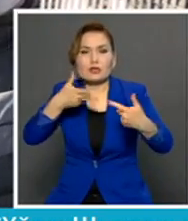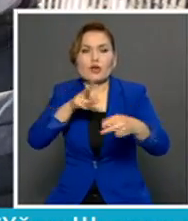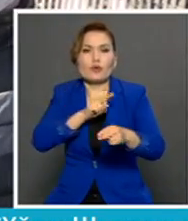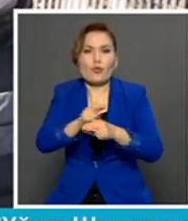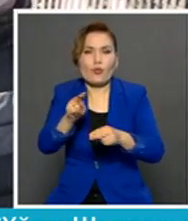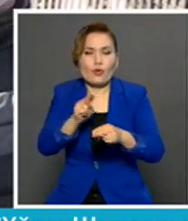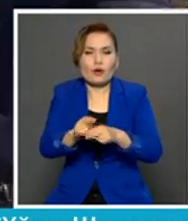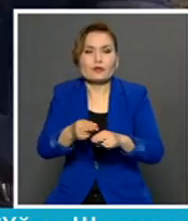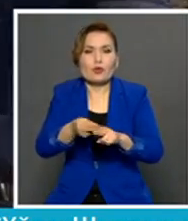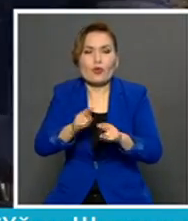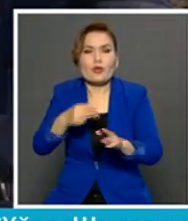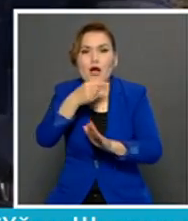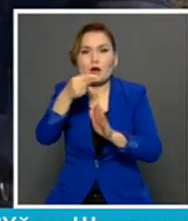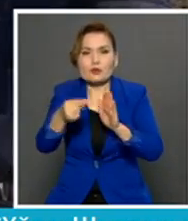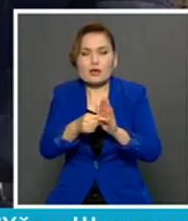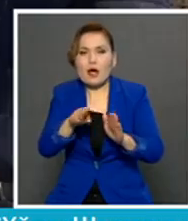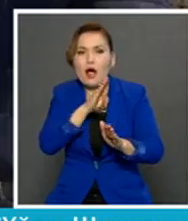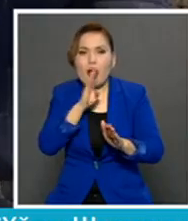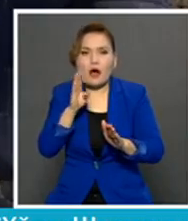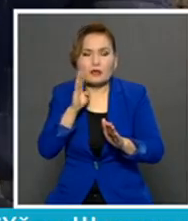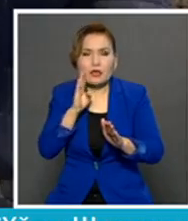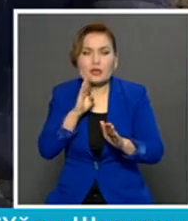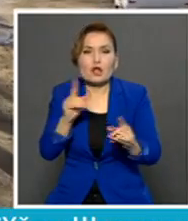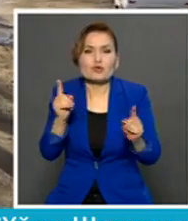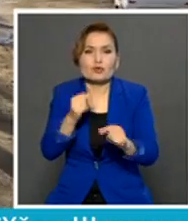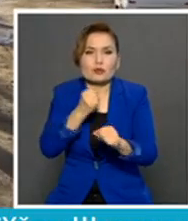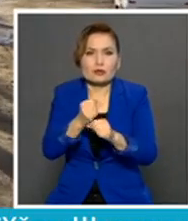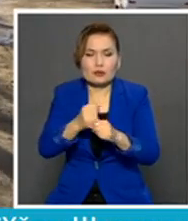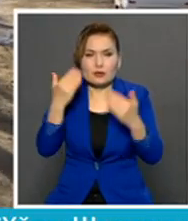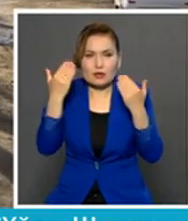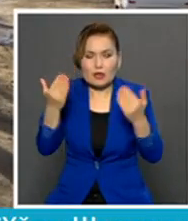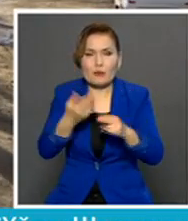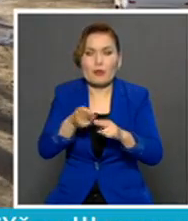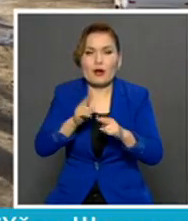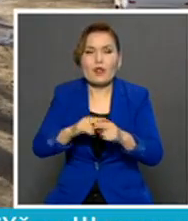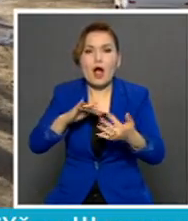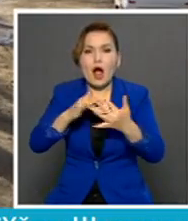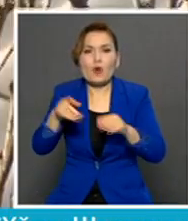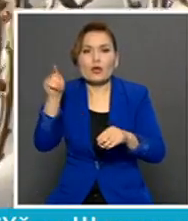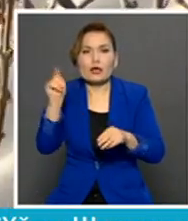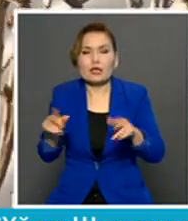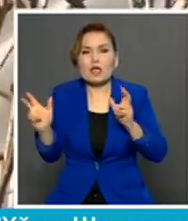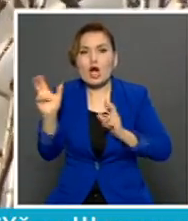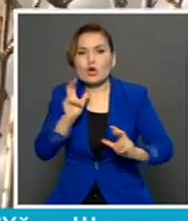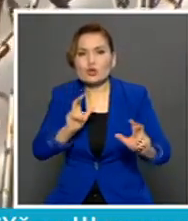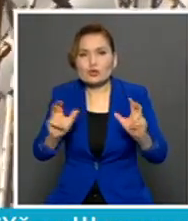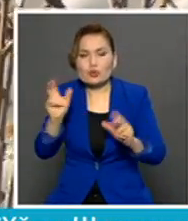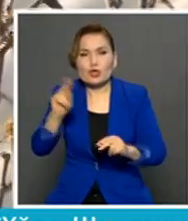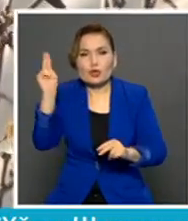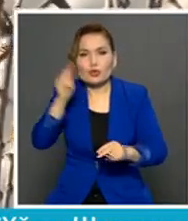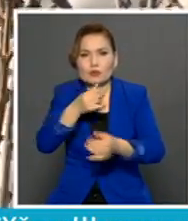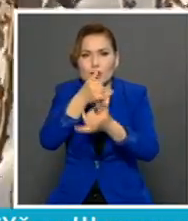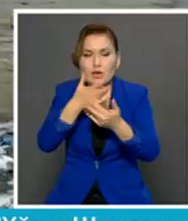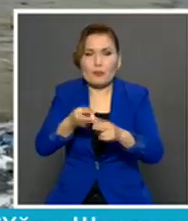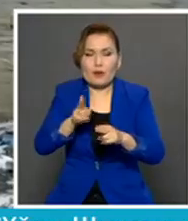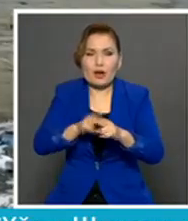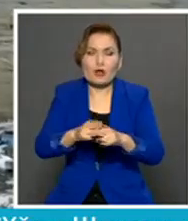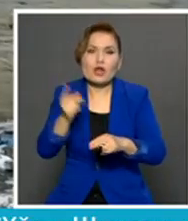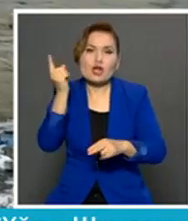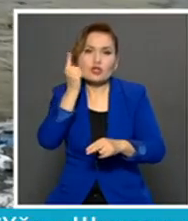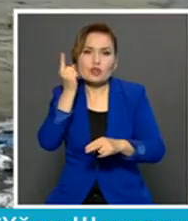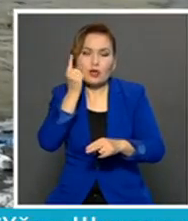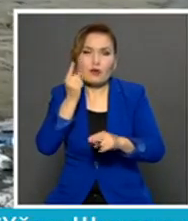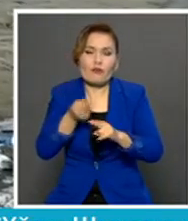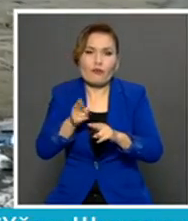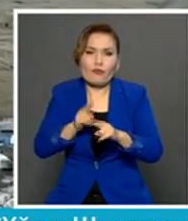сауалға ата-аналар жауап таппайды ал. Ауылға келген студенттер де қиналып жүр. Дәріс тыңдап сабаққа қатысу үшін телефонын ұстап